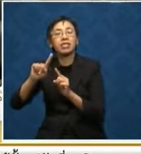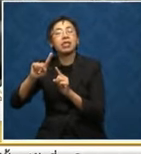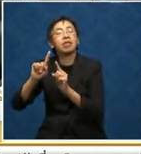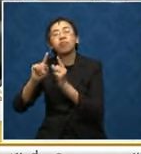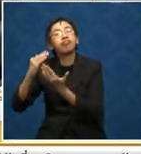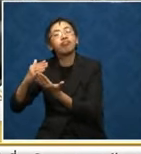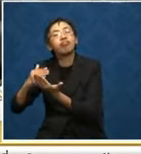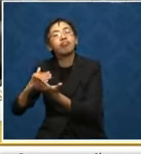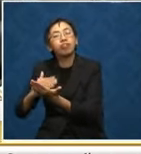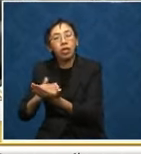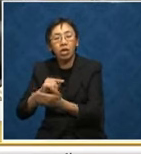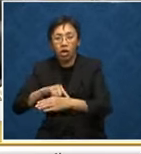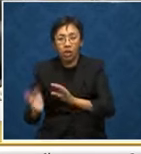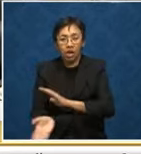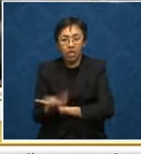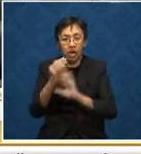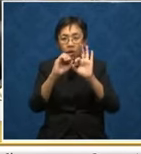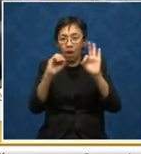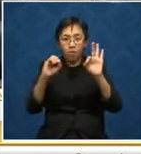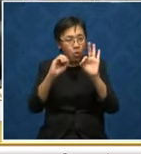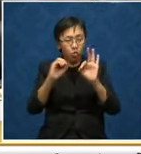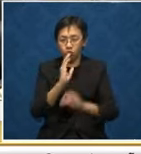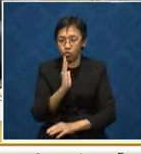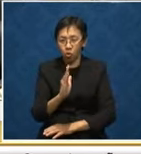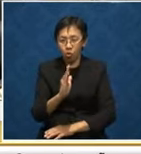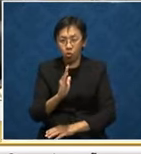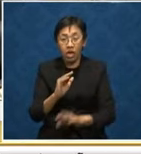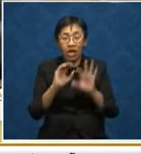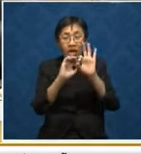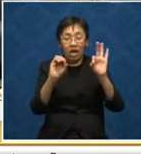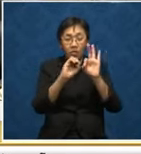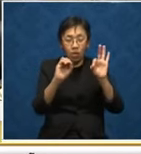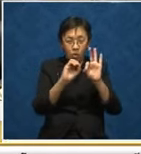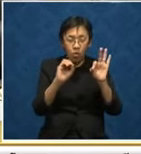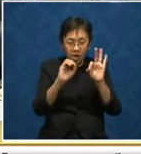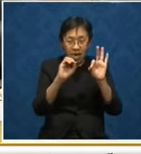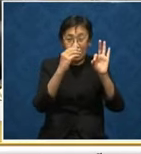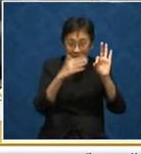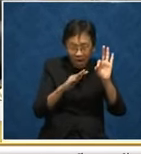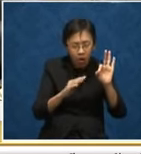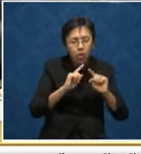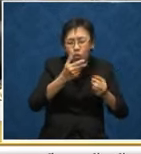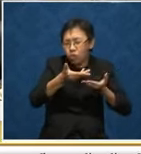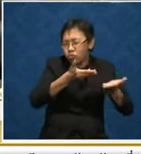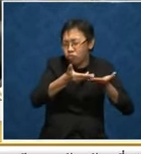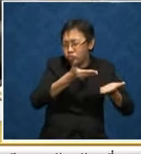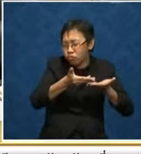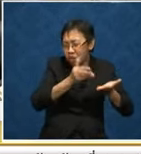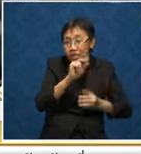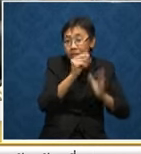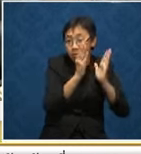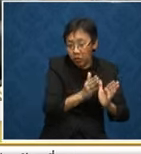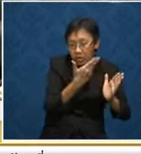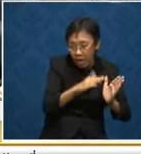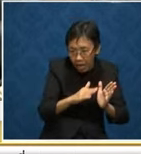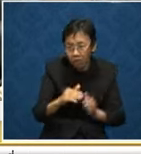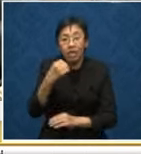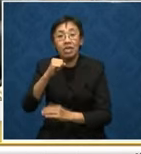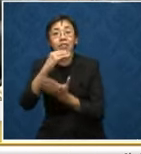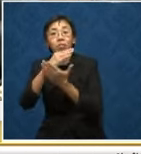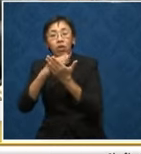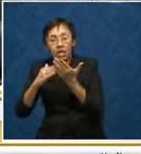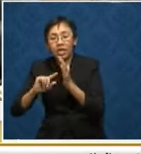เวลา 9:00 น.ตรงครับเราจะได้เริ่มเข้าระเบียบวาระเวลา 10:30 น.เหมือนเช่นที่เราได้เคยทำม